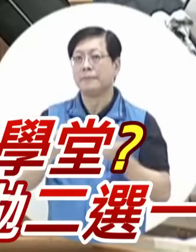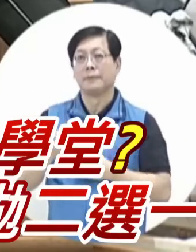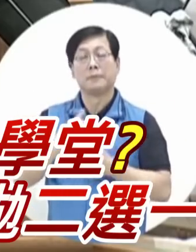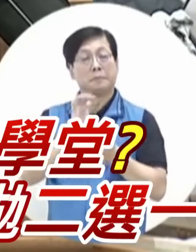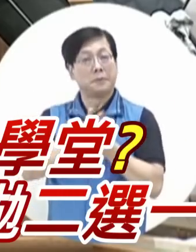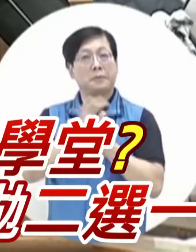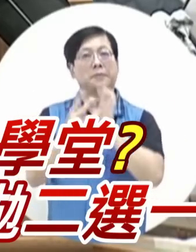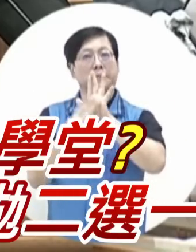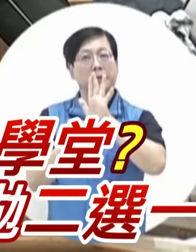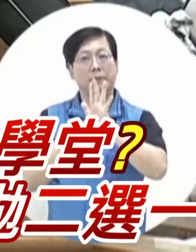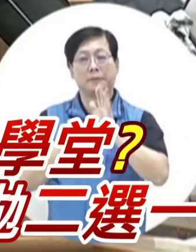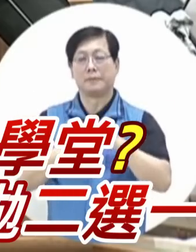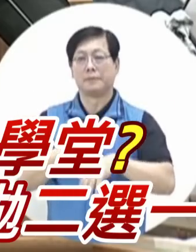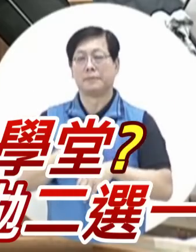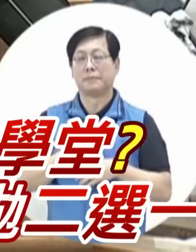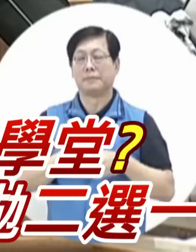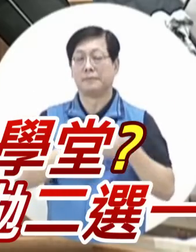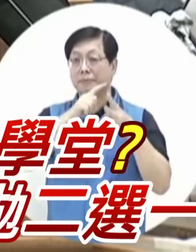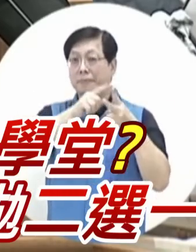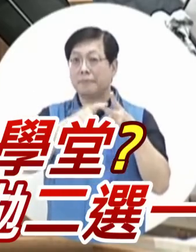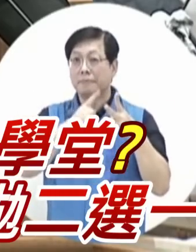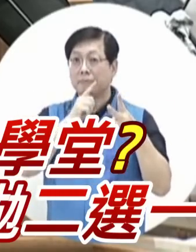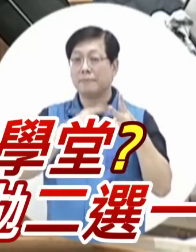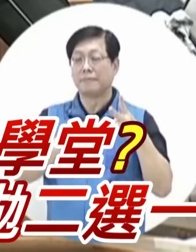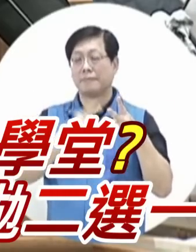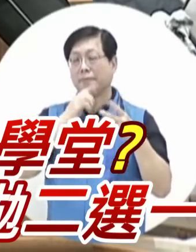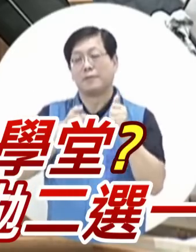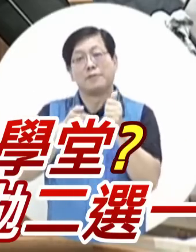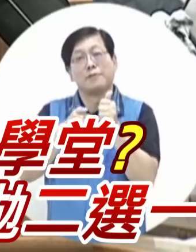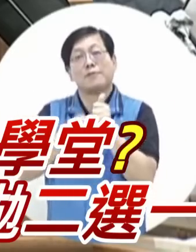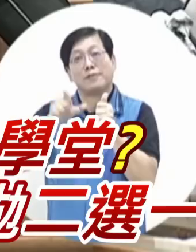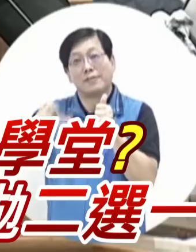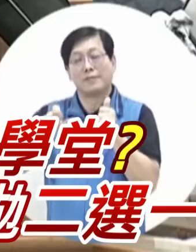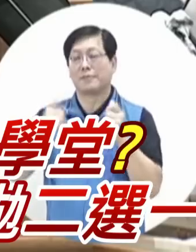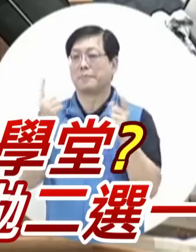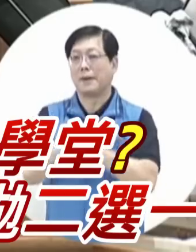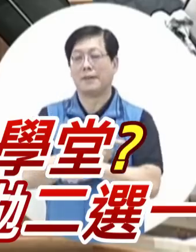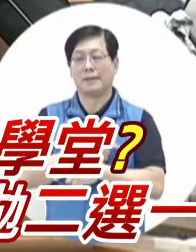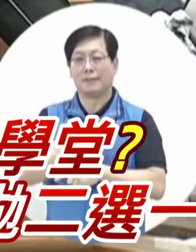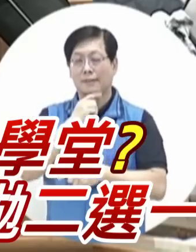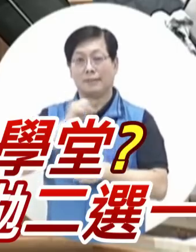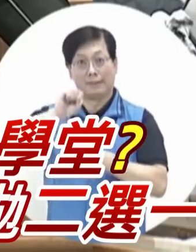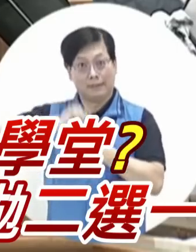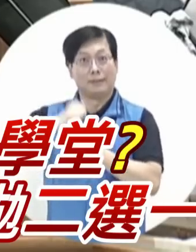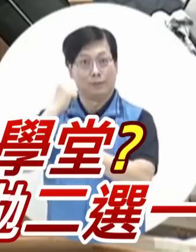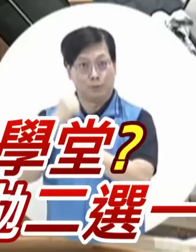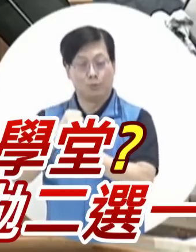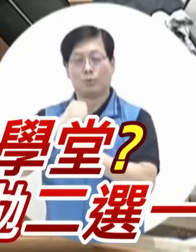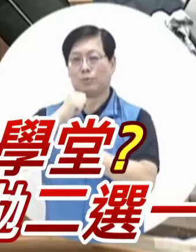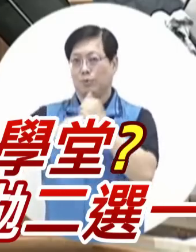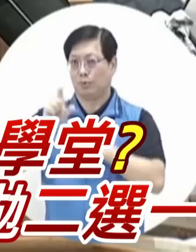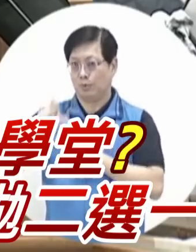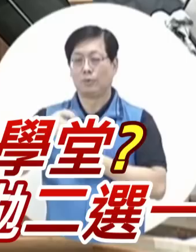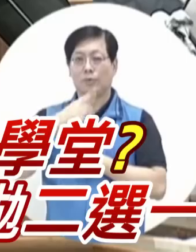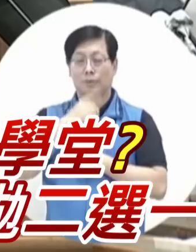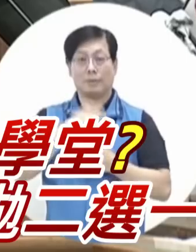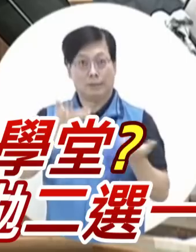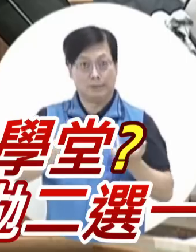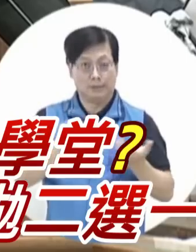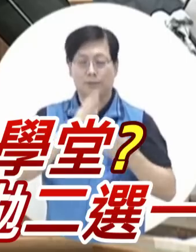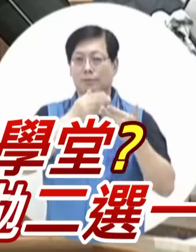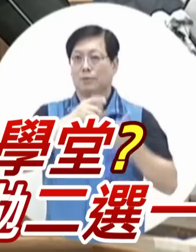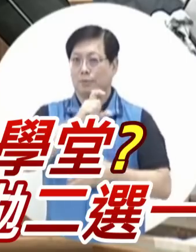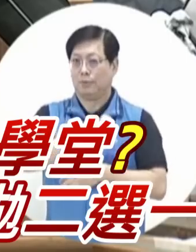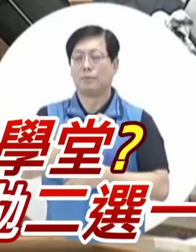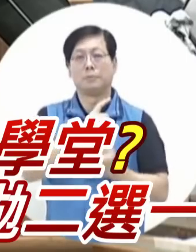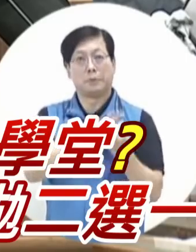析一下。吼吼就是形容词变成副词嘛，对不对？哈，副词加上做动词，代志是受词，哈，